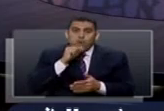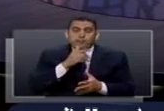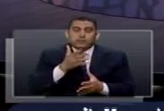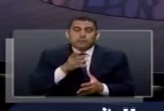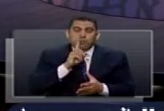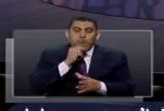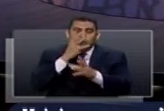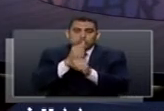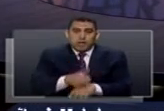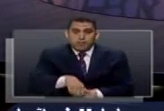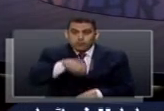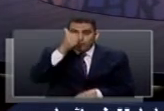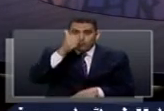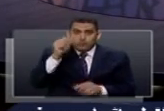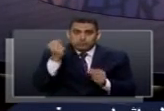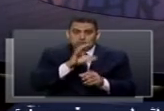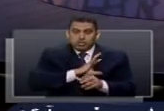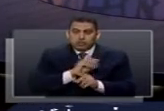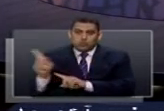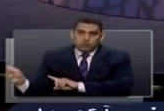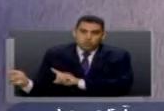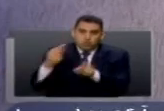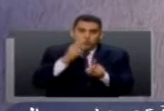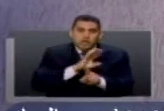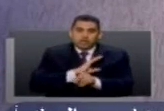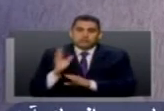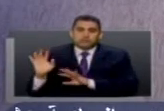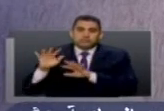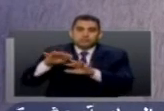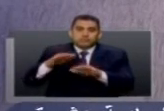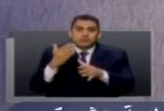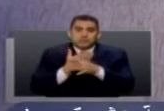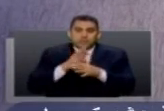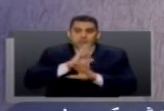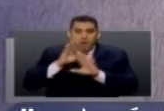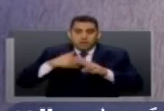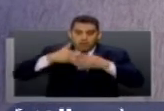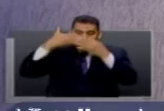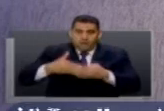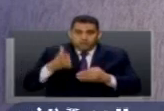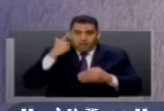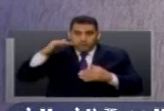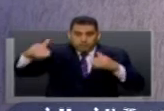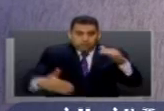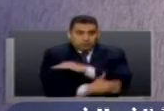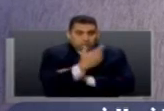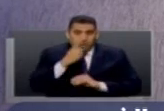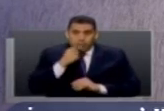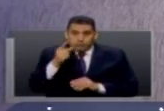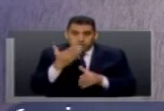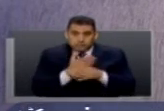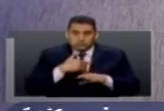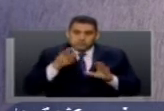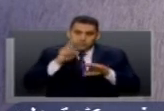عليه واله وسلم تحرك الجيش الى بني قريضه لسد هذه الثغره خلاص انتم اعلنتم الخيانه العظمى في في اي